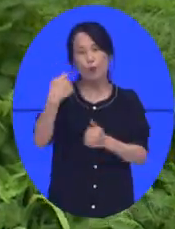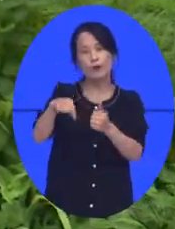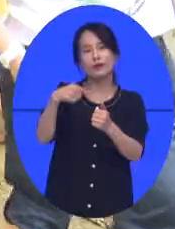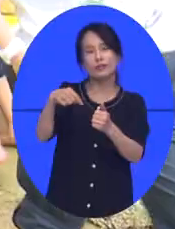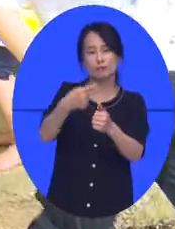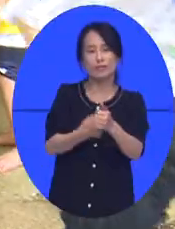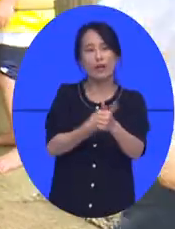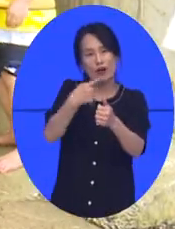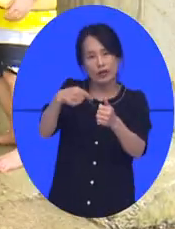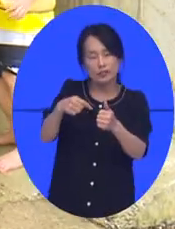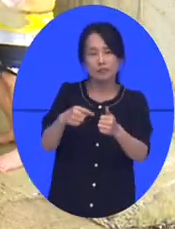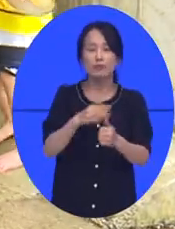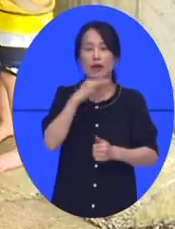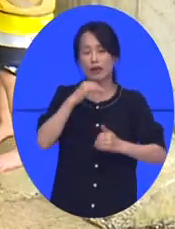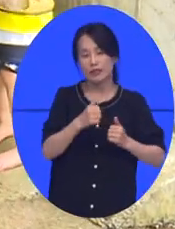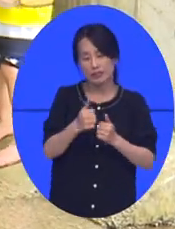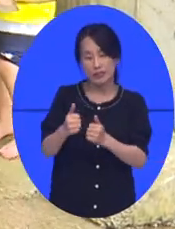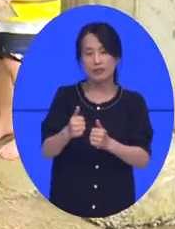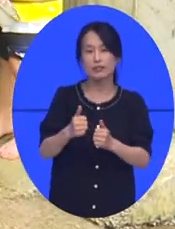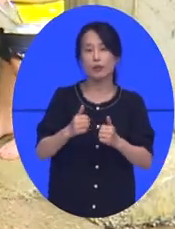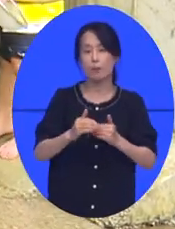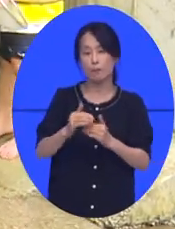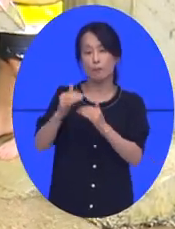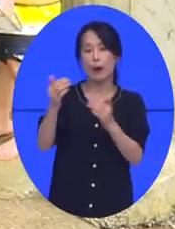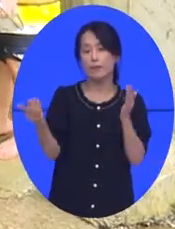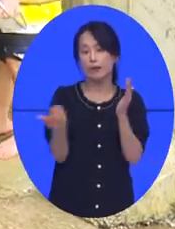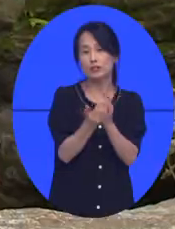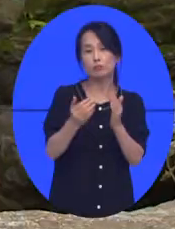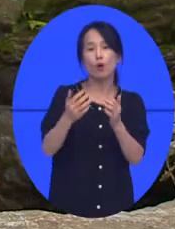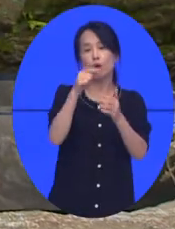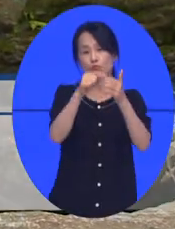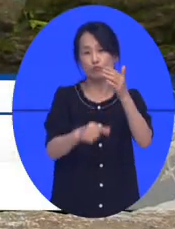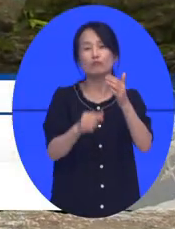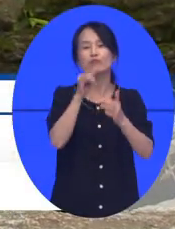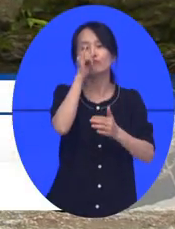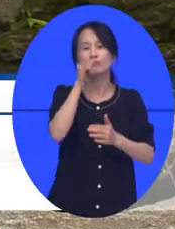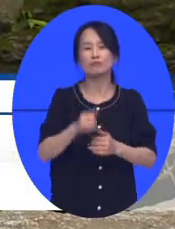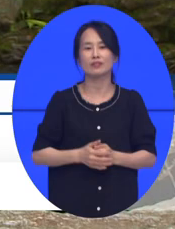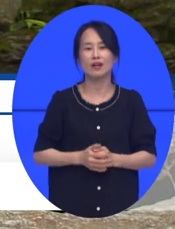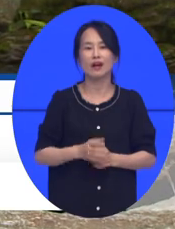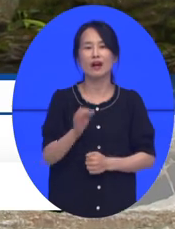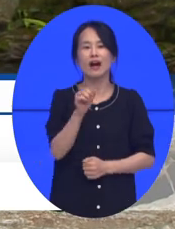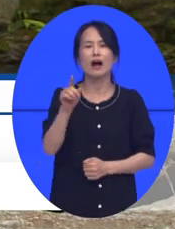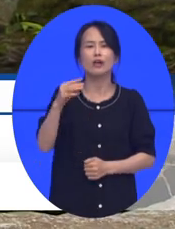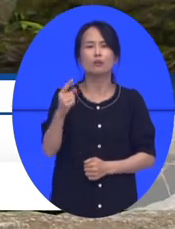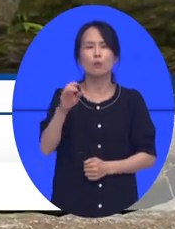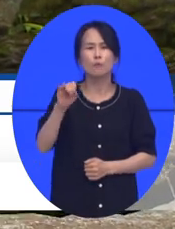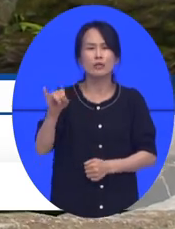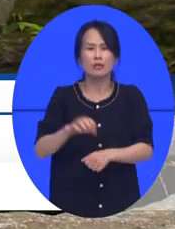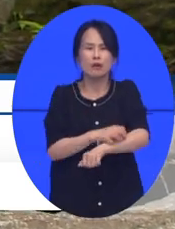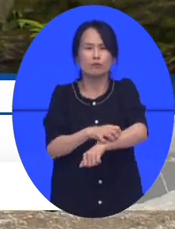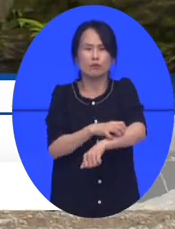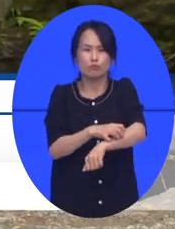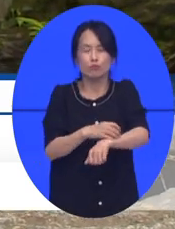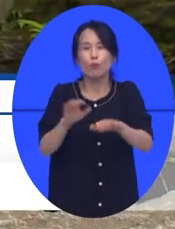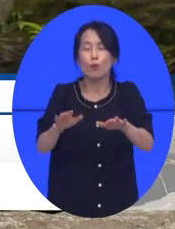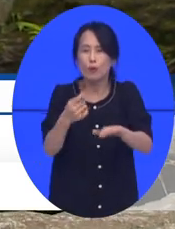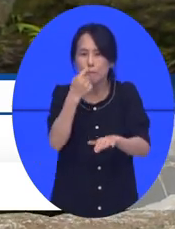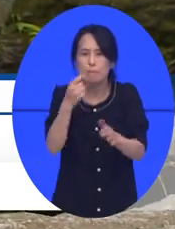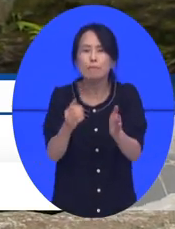등으로 연령별 맞춤형 프로그램을 진행합니다. 아토피 피부염을 오늘